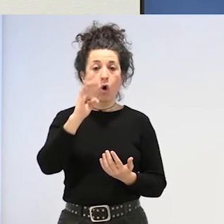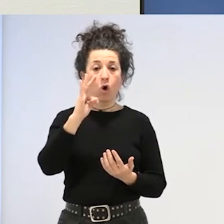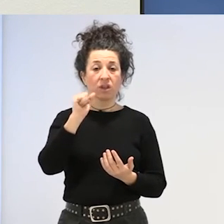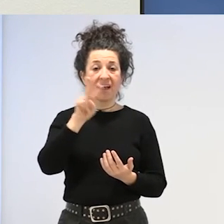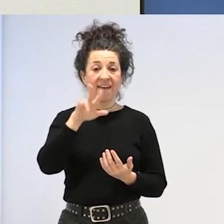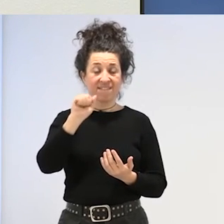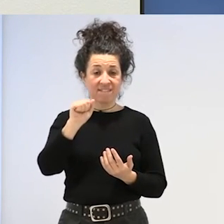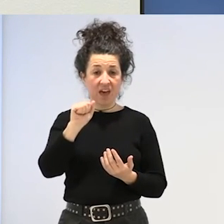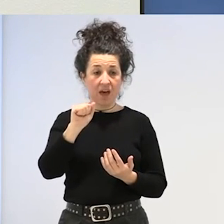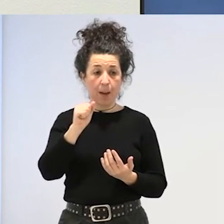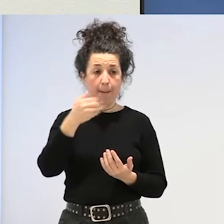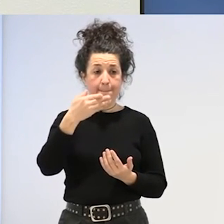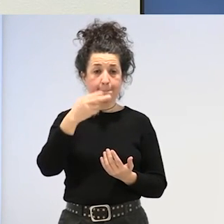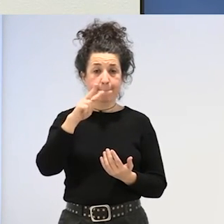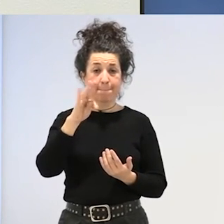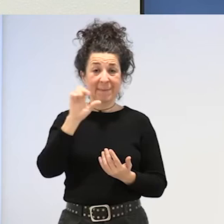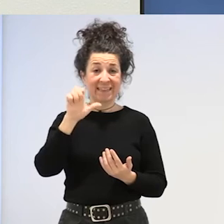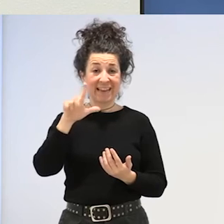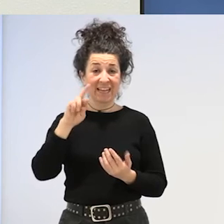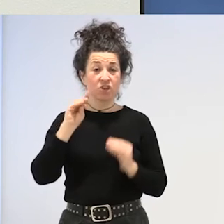fikzioan. Zeren